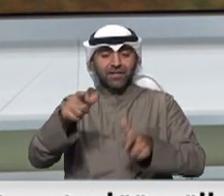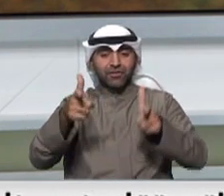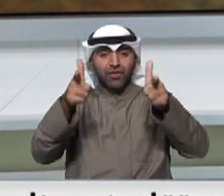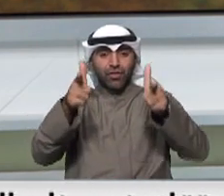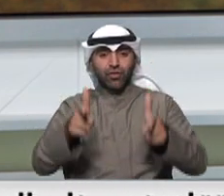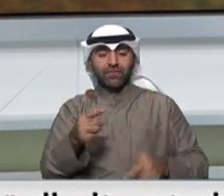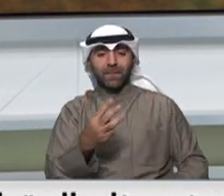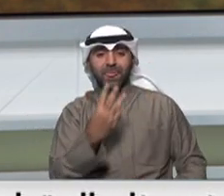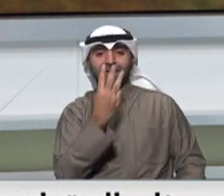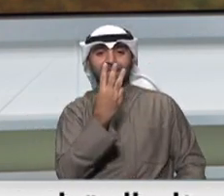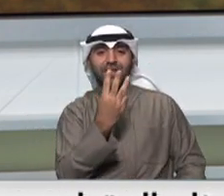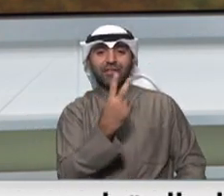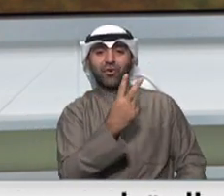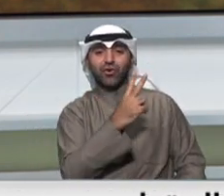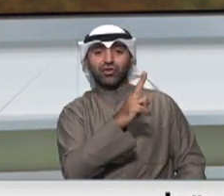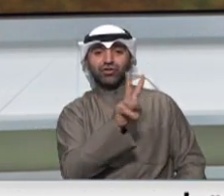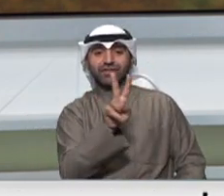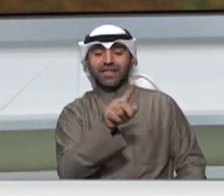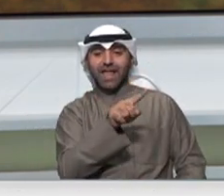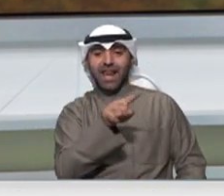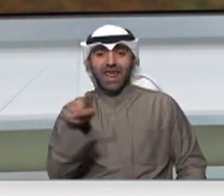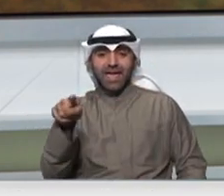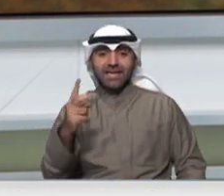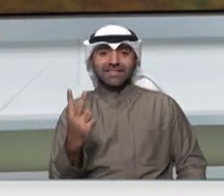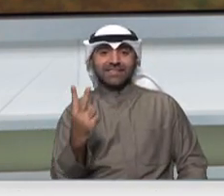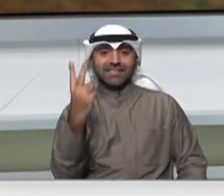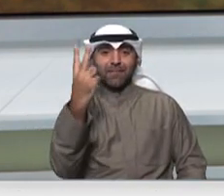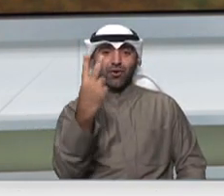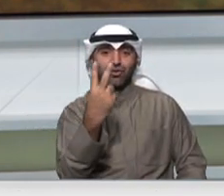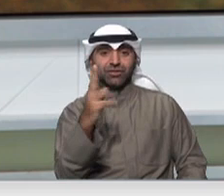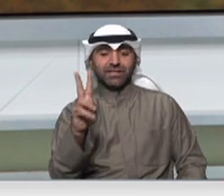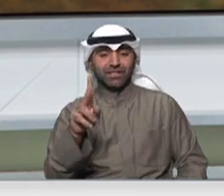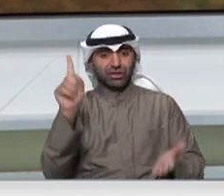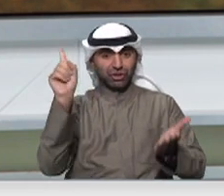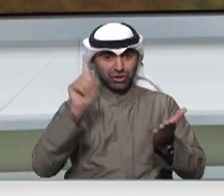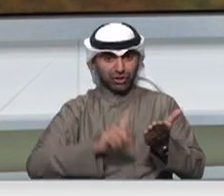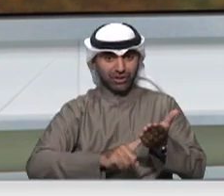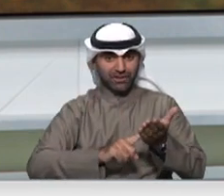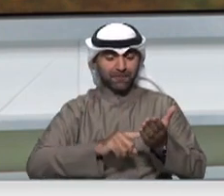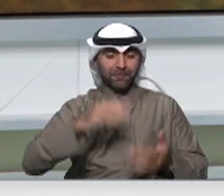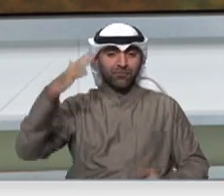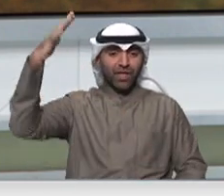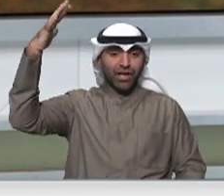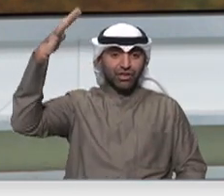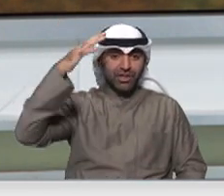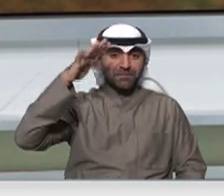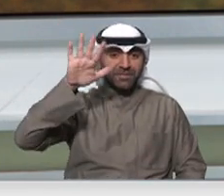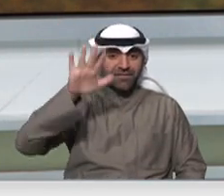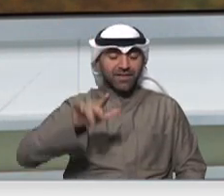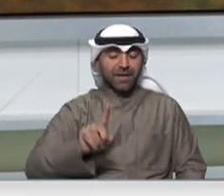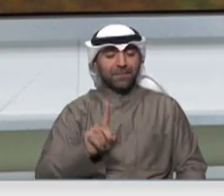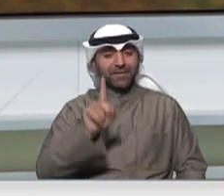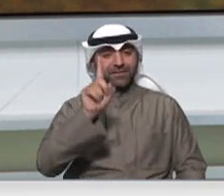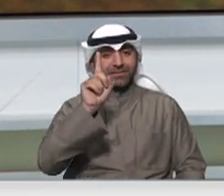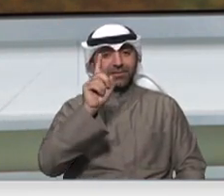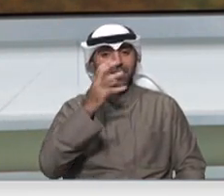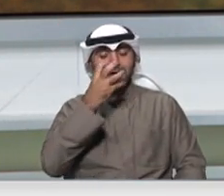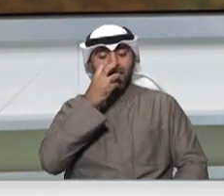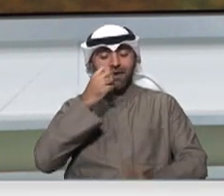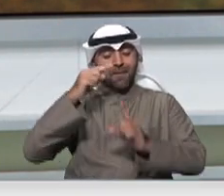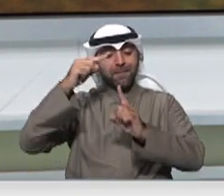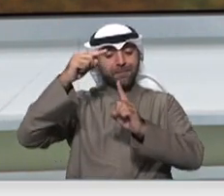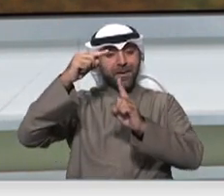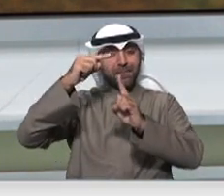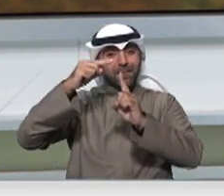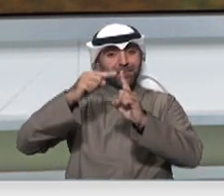المناطق اجواء معتدله تميل الدفع قليلا خلال فتره الظهيره لكن خلال المساء ترجع درجات الحراره تدريجيا تعتدل ومن ثم